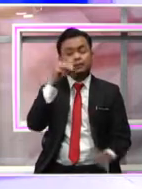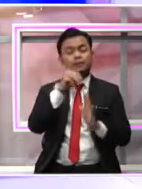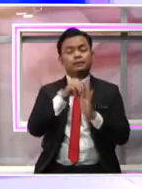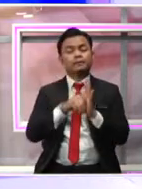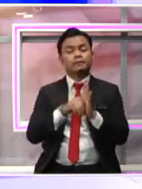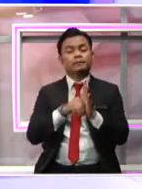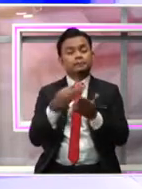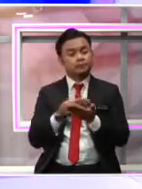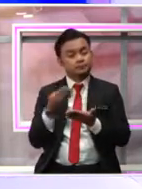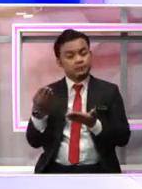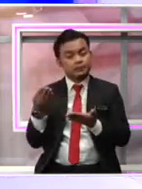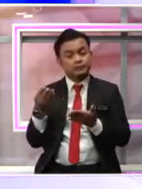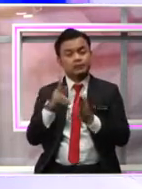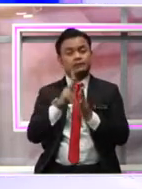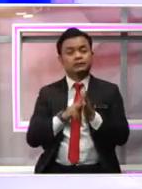kekuatan